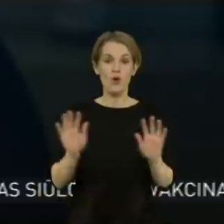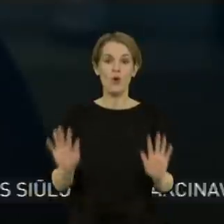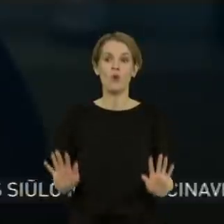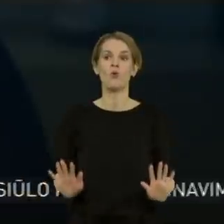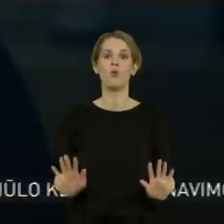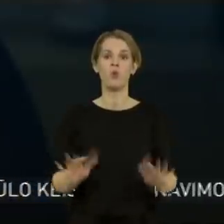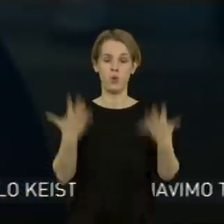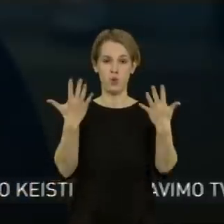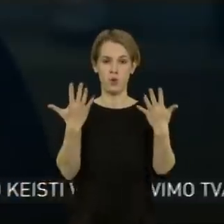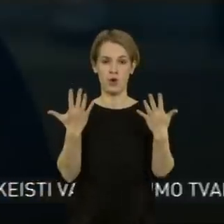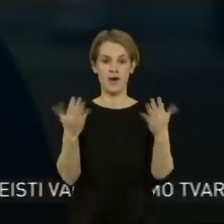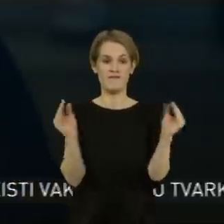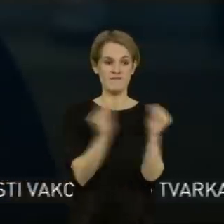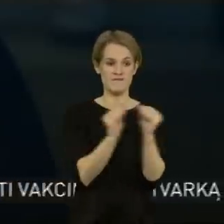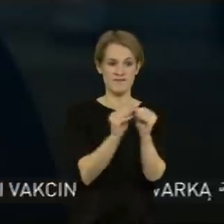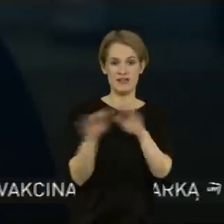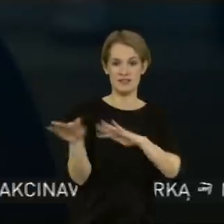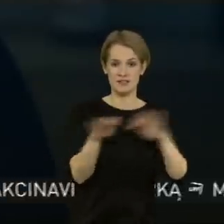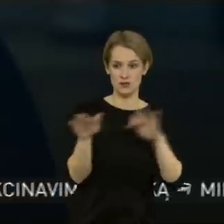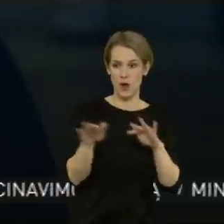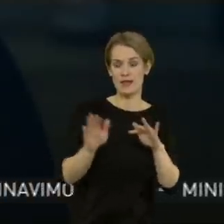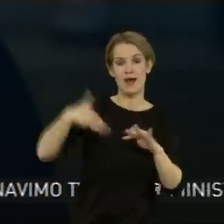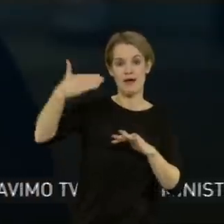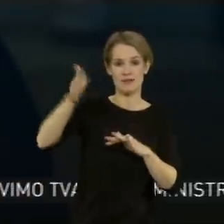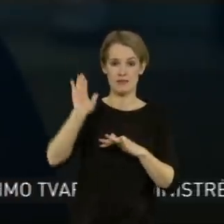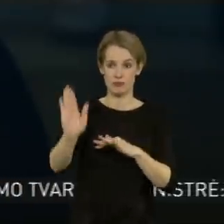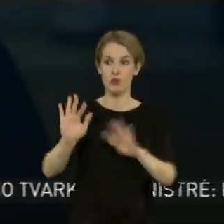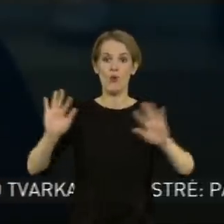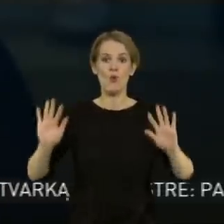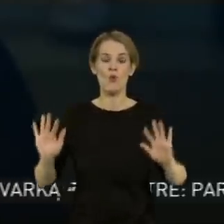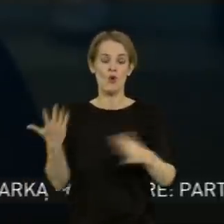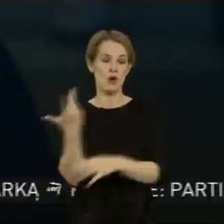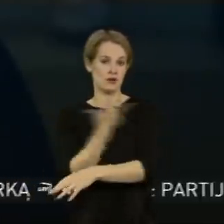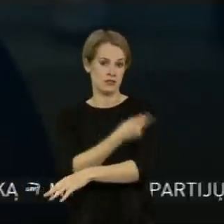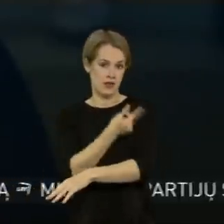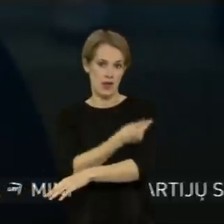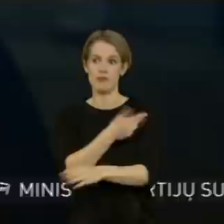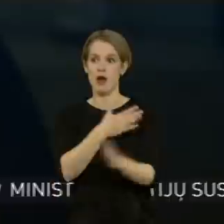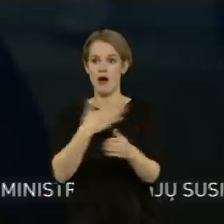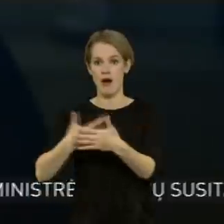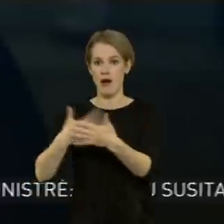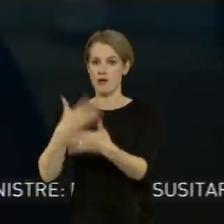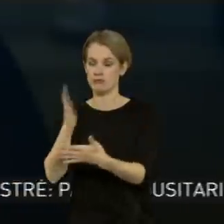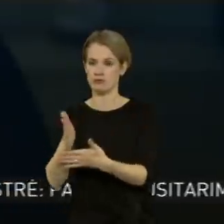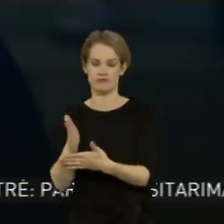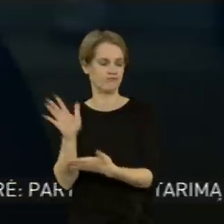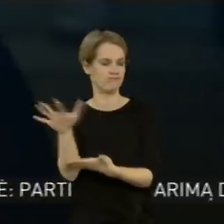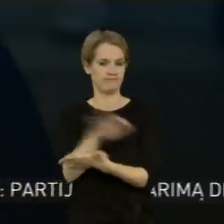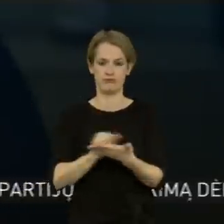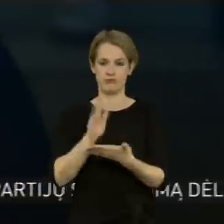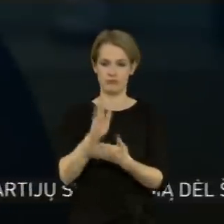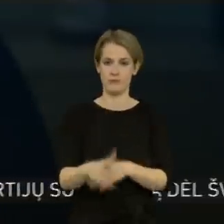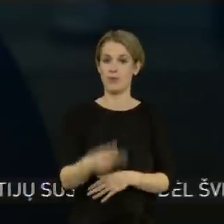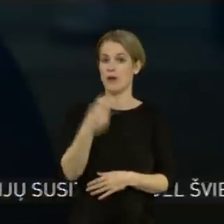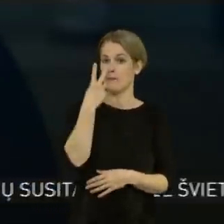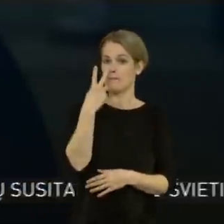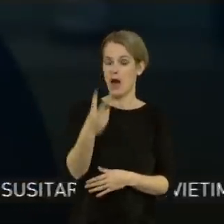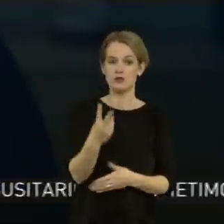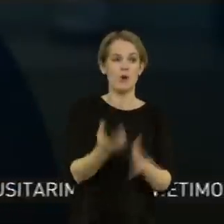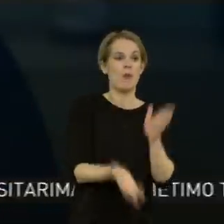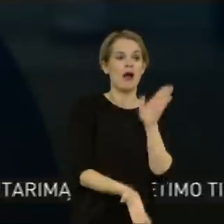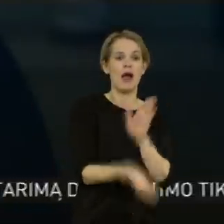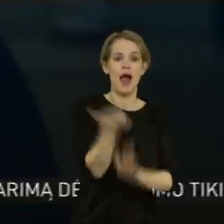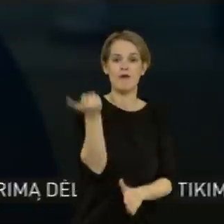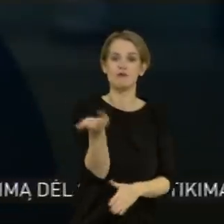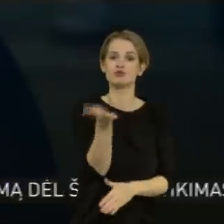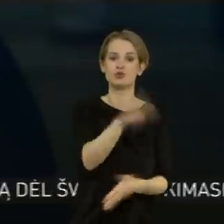masinė vakcinacija, aš manau, mes turėsime labai daug problemų. Mes matom labai konkrečius skaičius tarp gautų ir panaudotų